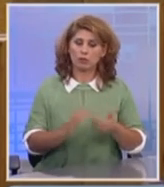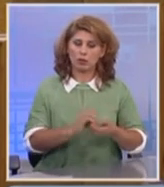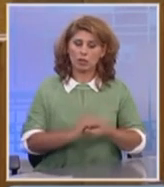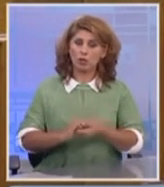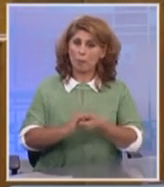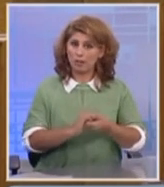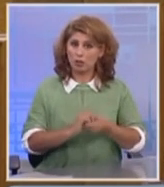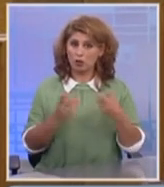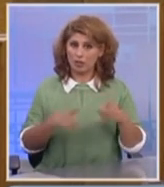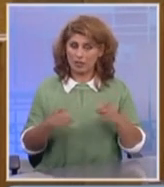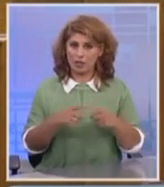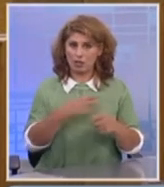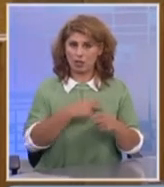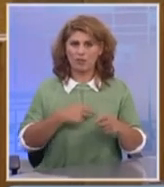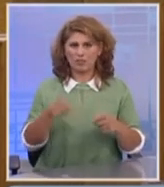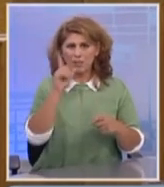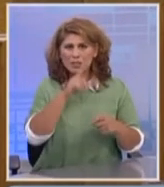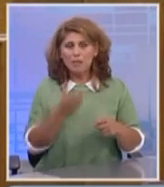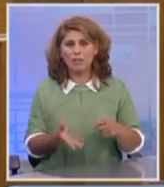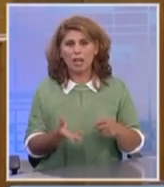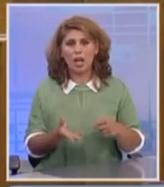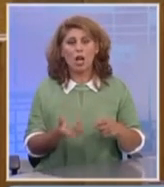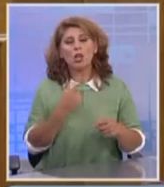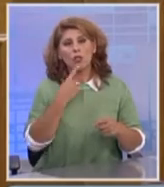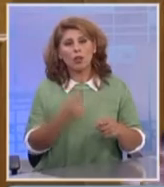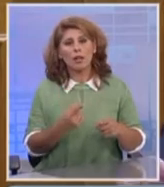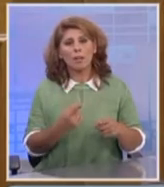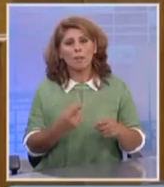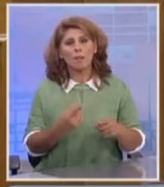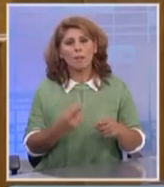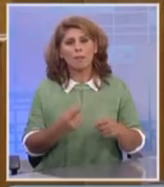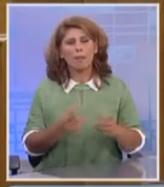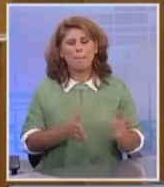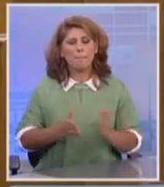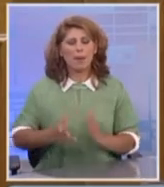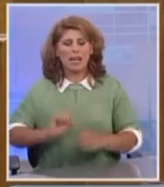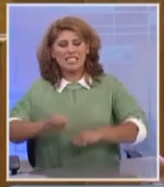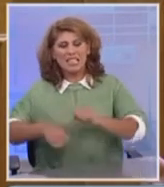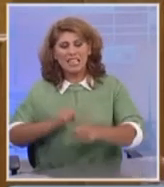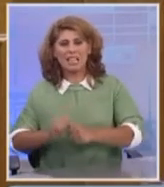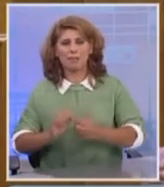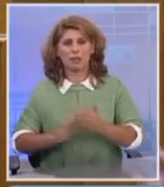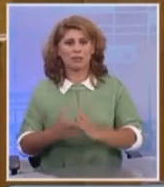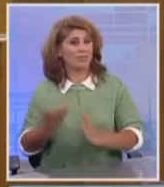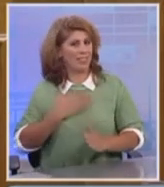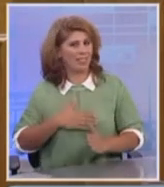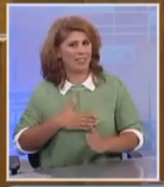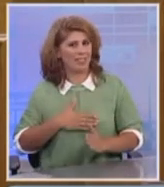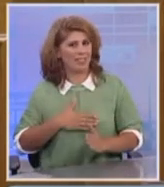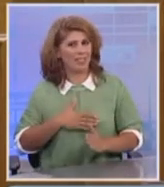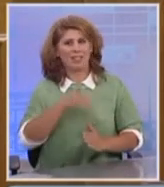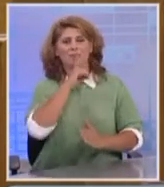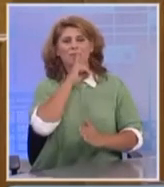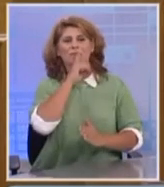των δασκάλων και των καθηγητών είναι ψεύτικα, ότι πρόκειται για παρασυνδικαλιστικές πρακτικές. Τι θέλετε δηλαδή, σιγή